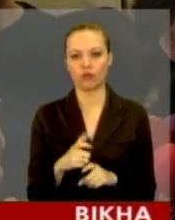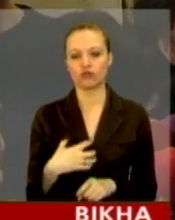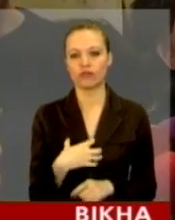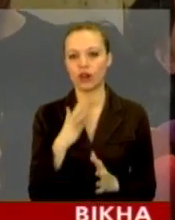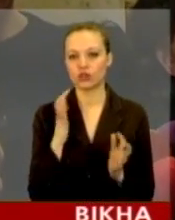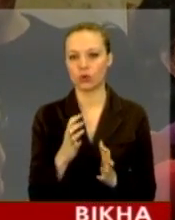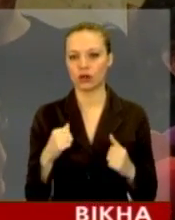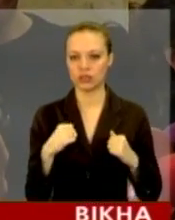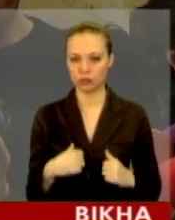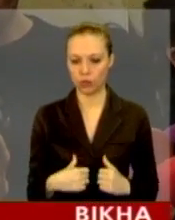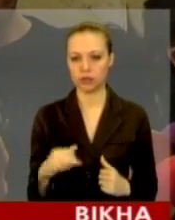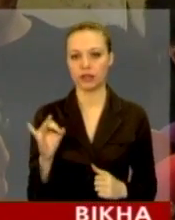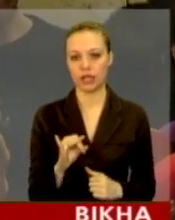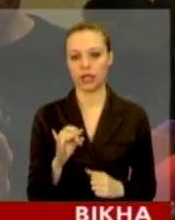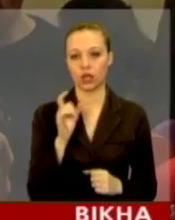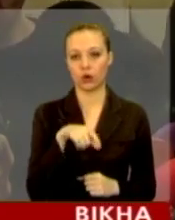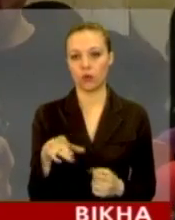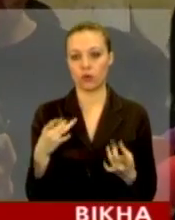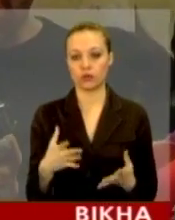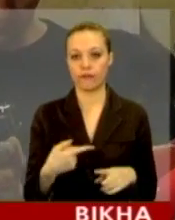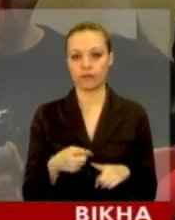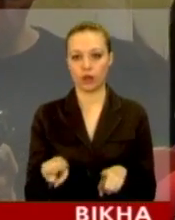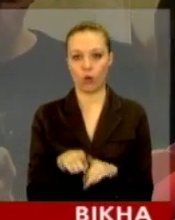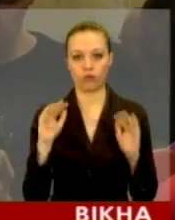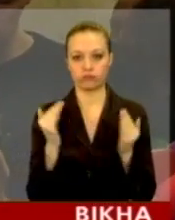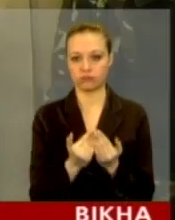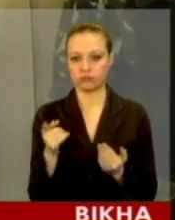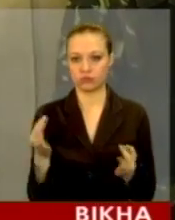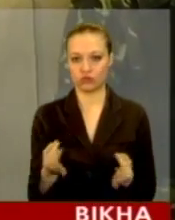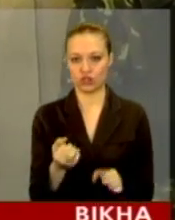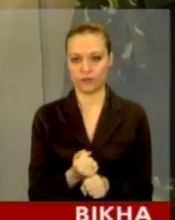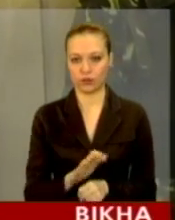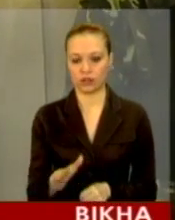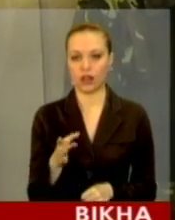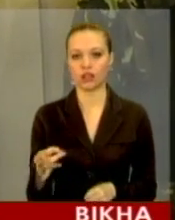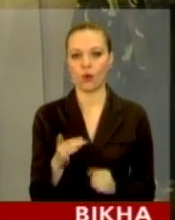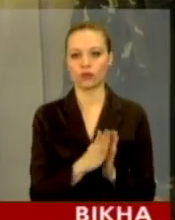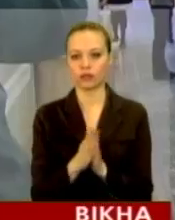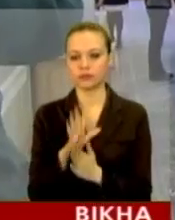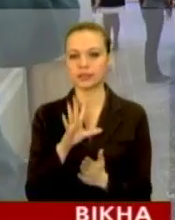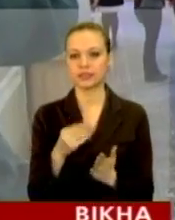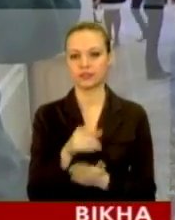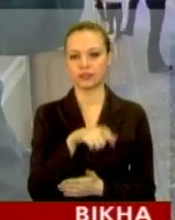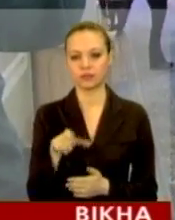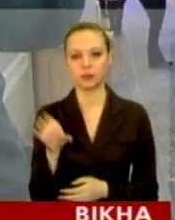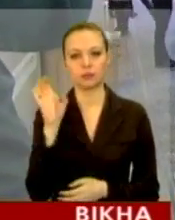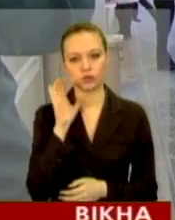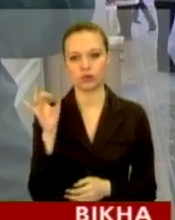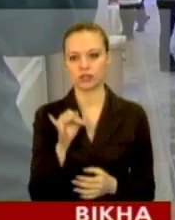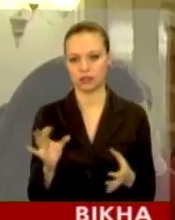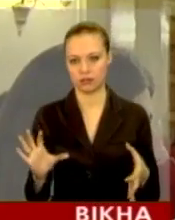важливо зберігати спокійствие, і тоді вони просто в цьому вакуумі, їм нічого робити. Регіонали закликають свій електорат прислухатися